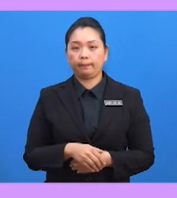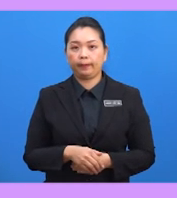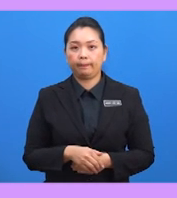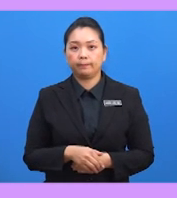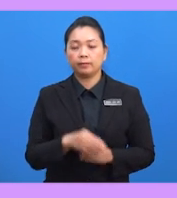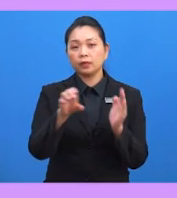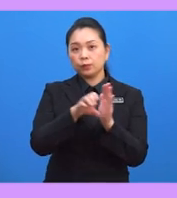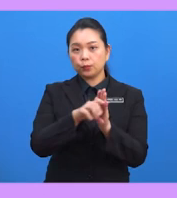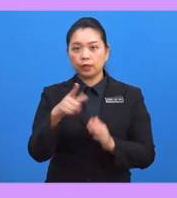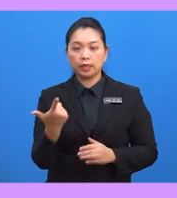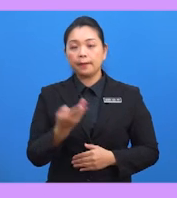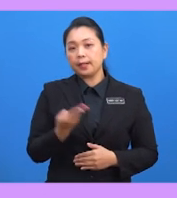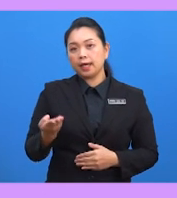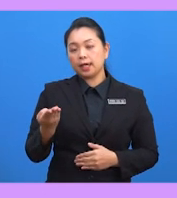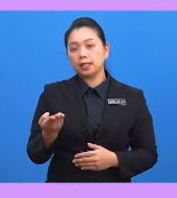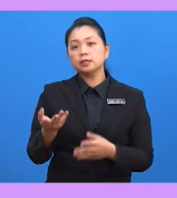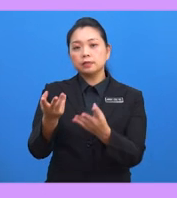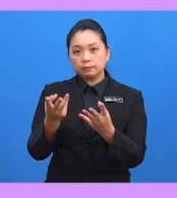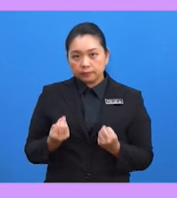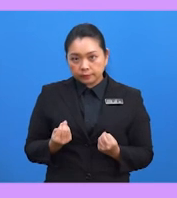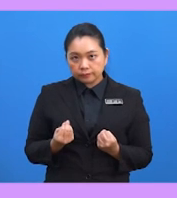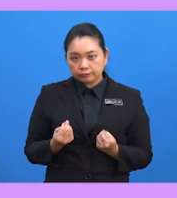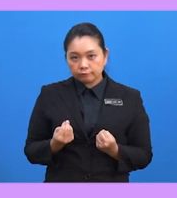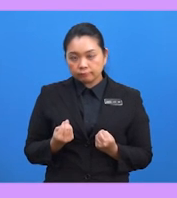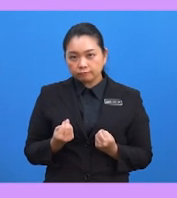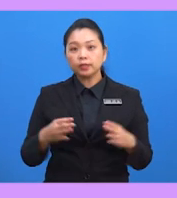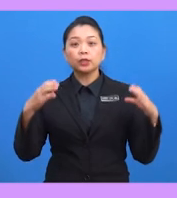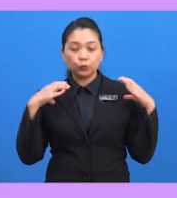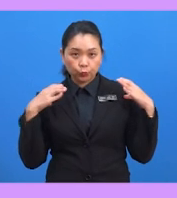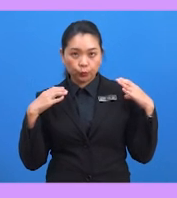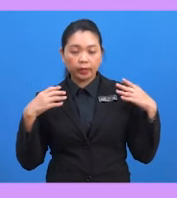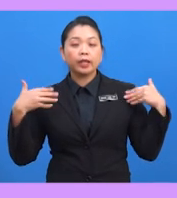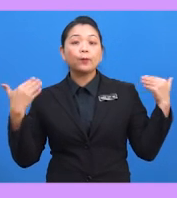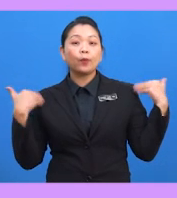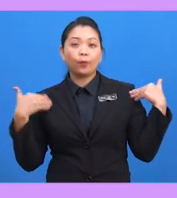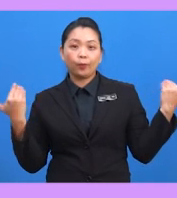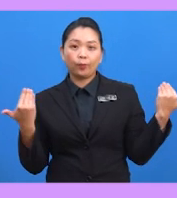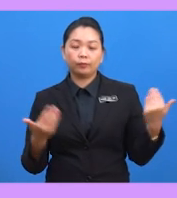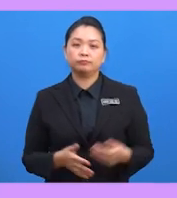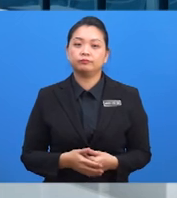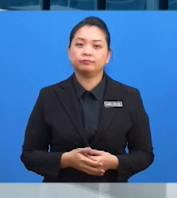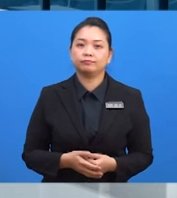Contoh lain bagi barang kehendak adalah pakej pelancongan dan hiburan.